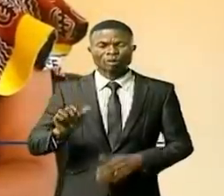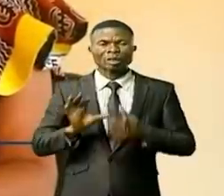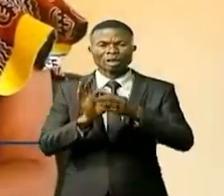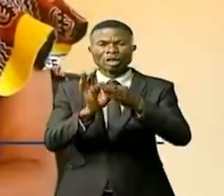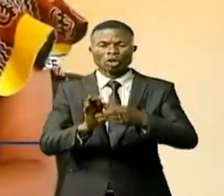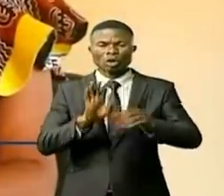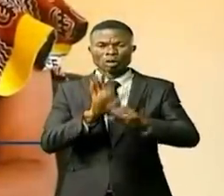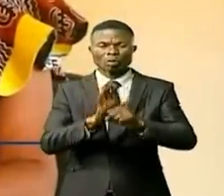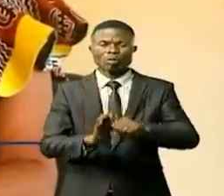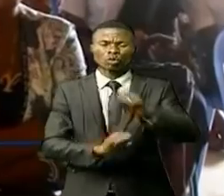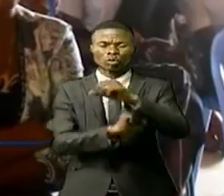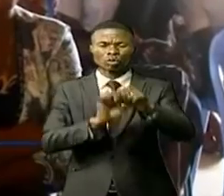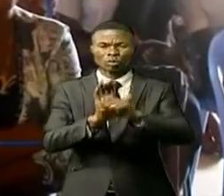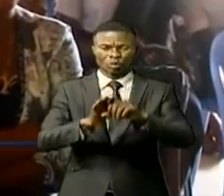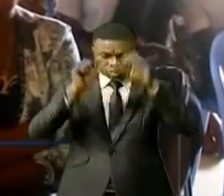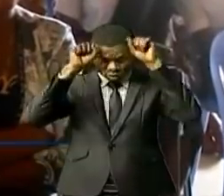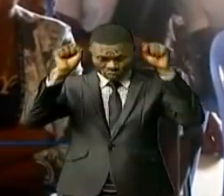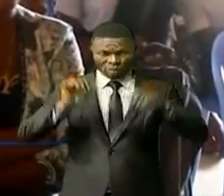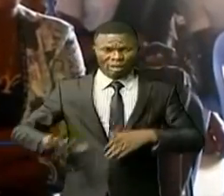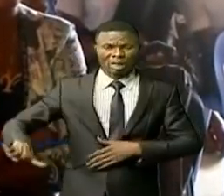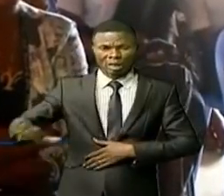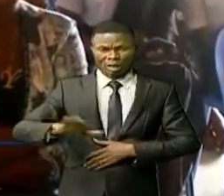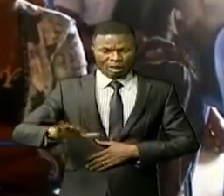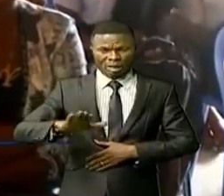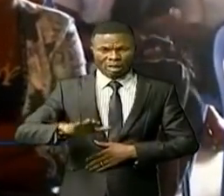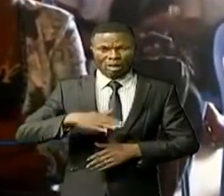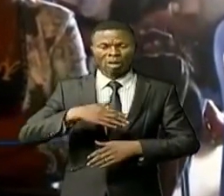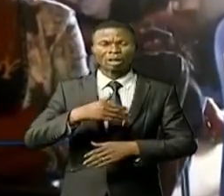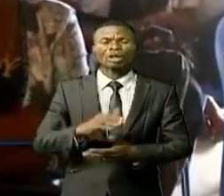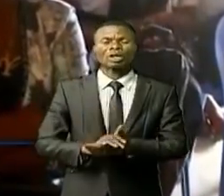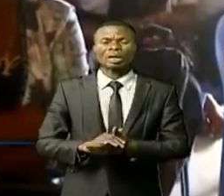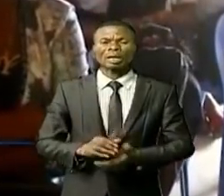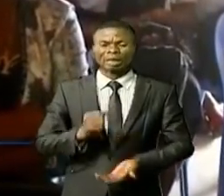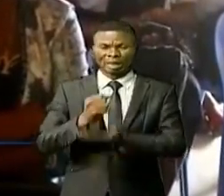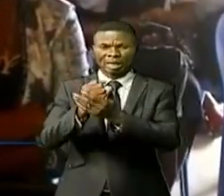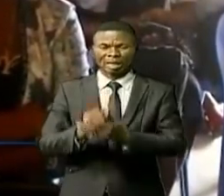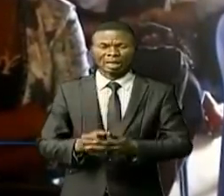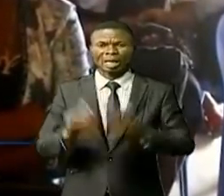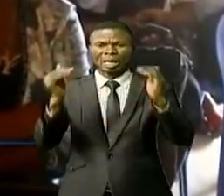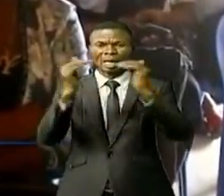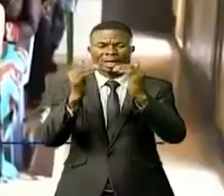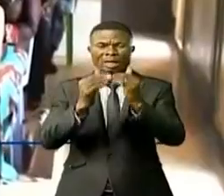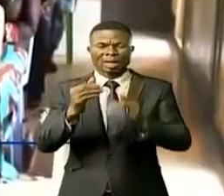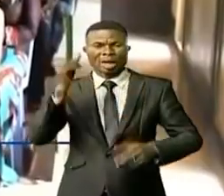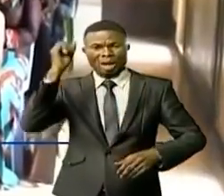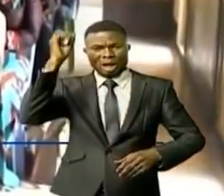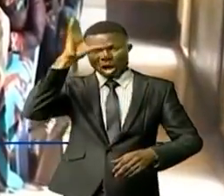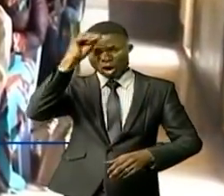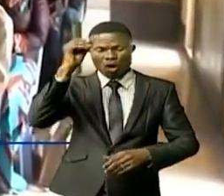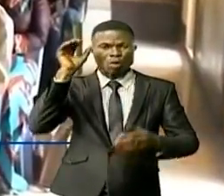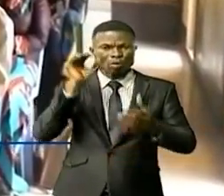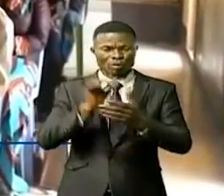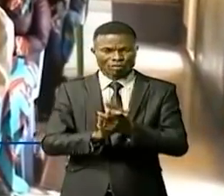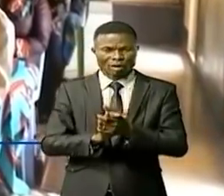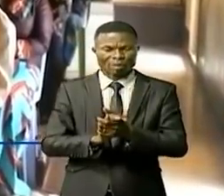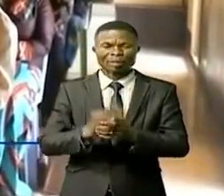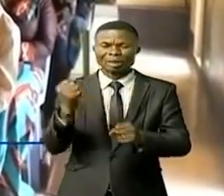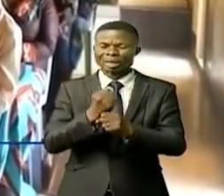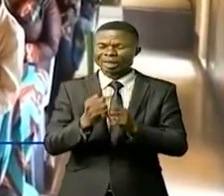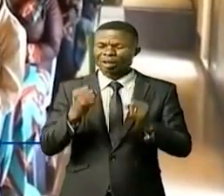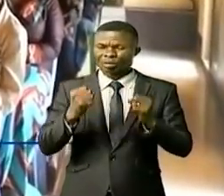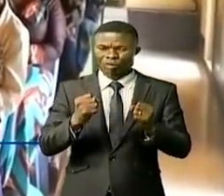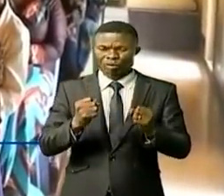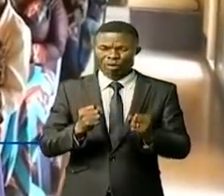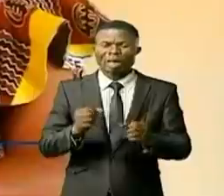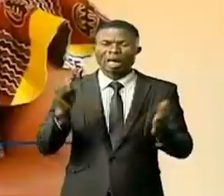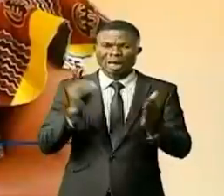au président de la République qui fait de la parité homme-femme un cheval de bataille. Je profite de